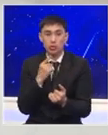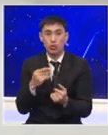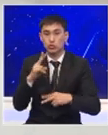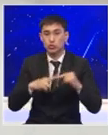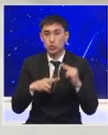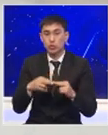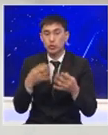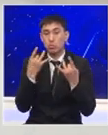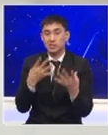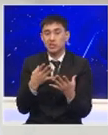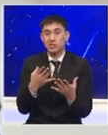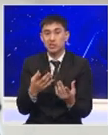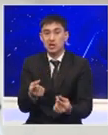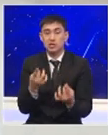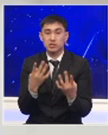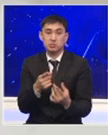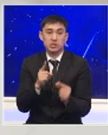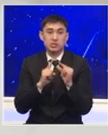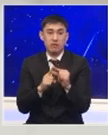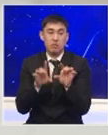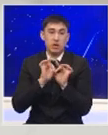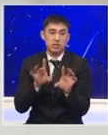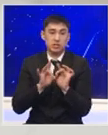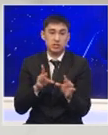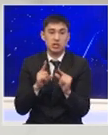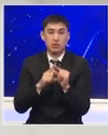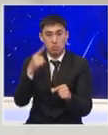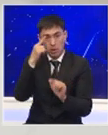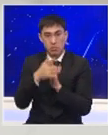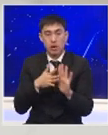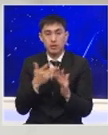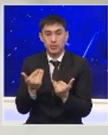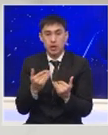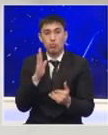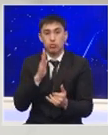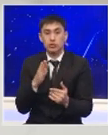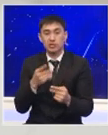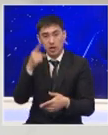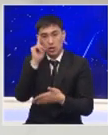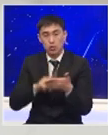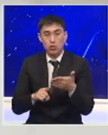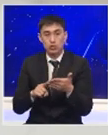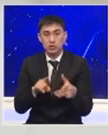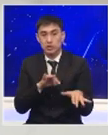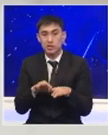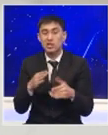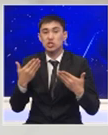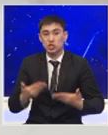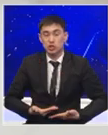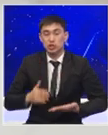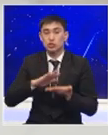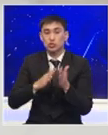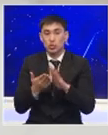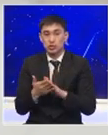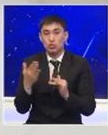ёжьей он строит на простых истинах простыми словами разъясняя сложные для понимания вещи будь то религиозные каноны или жизненной